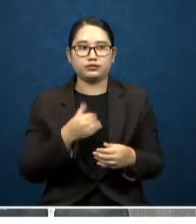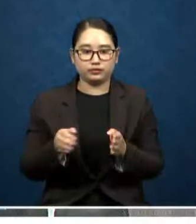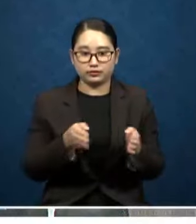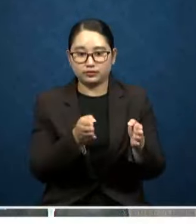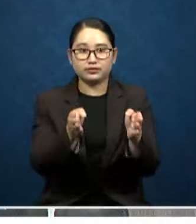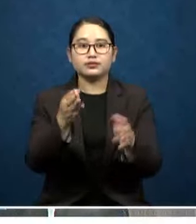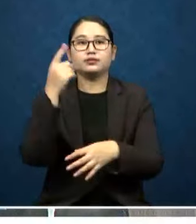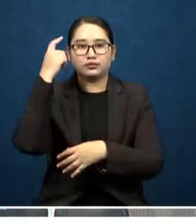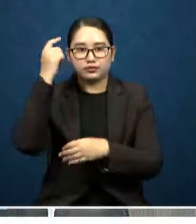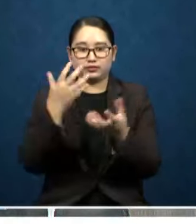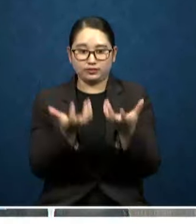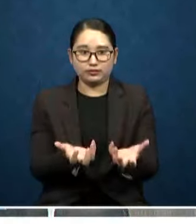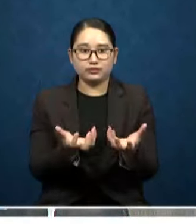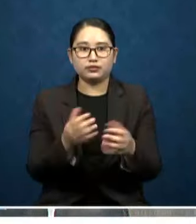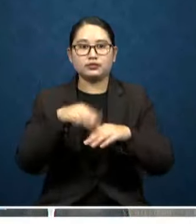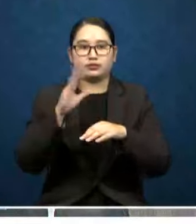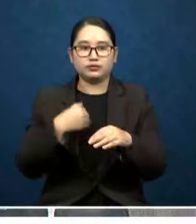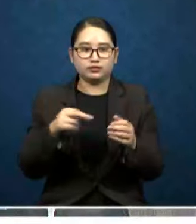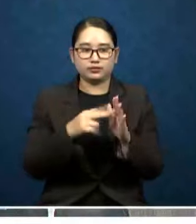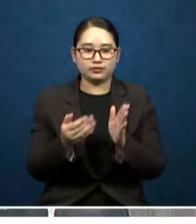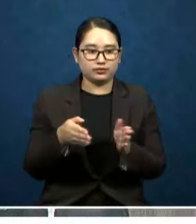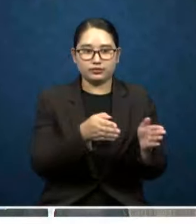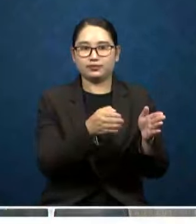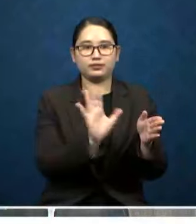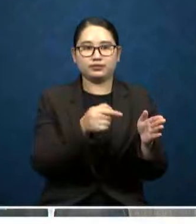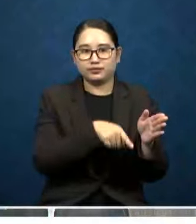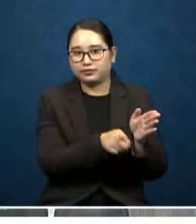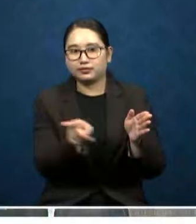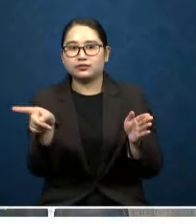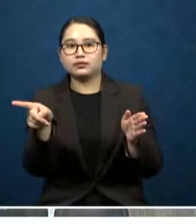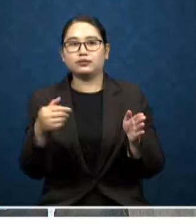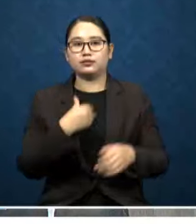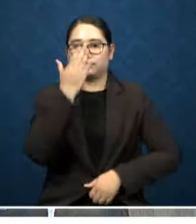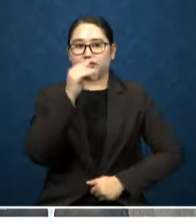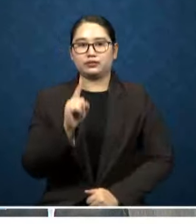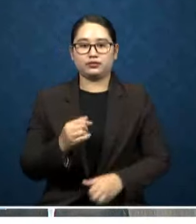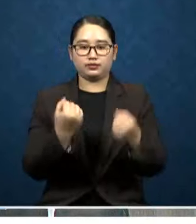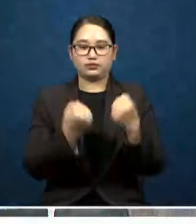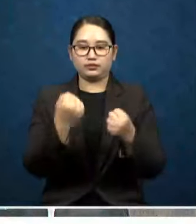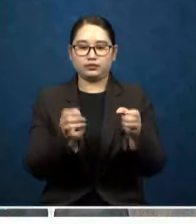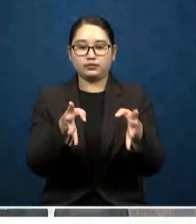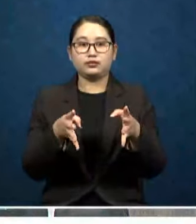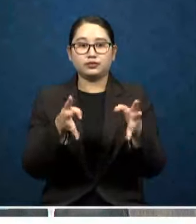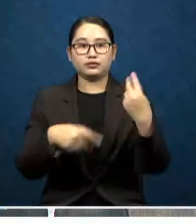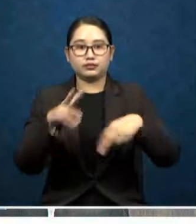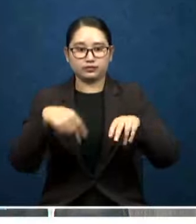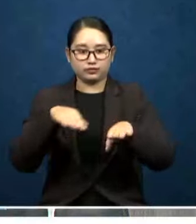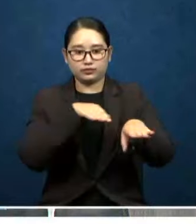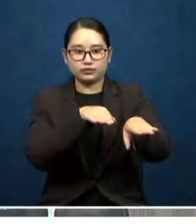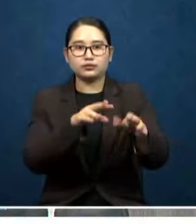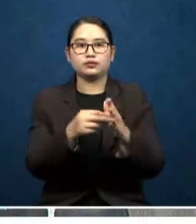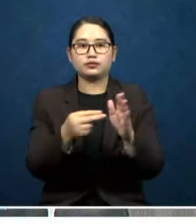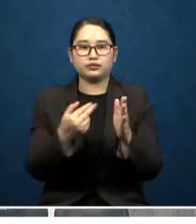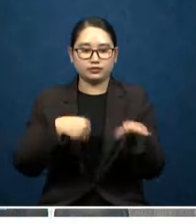บรทุกมาเนี่ยเกินเขาก็เลี่ยงไปใช้เส้นทางรองก็ไอ้รถบรรทุกไอ้รถที่มีหน้าที่ตรวจจับนี่แหละจะไปออก